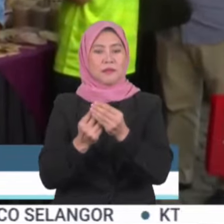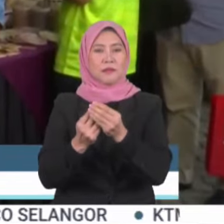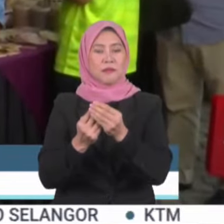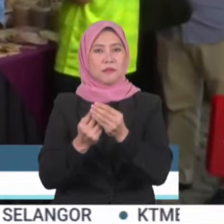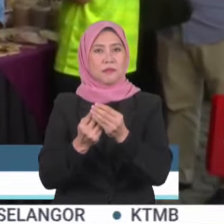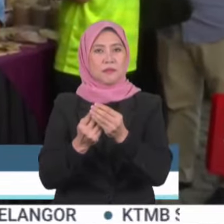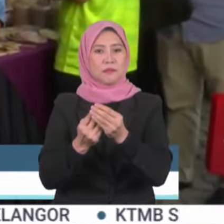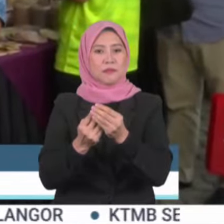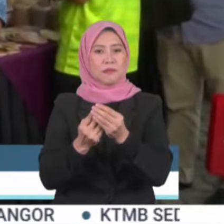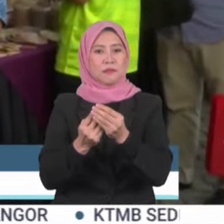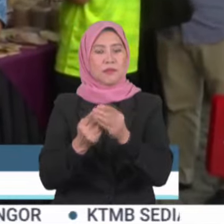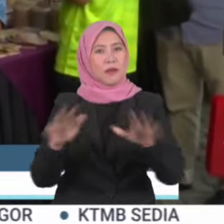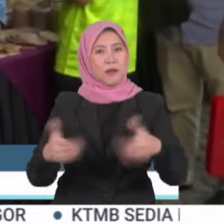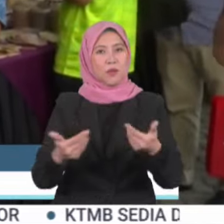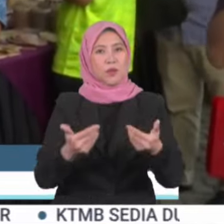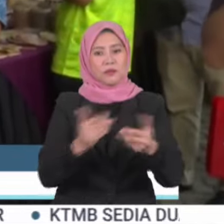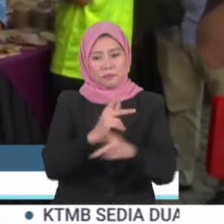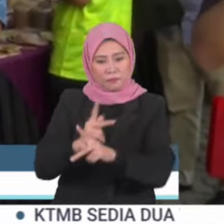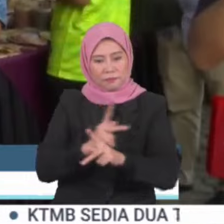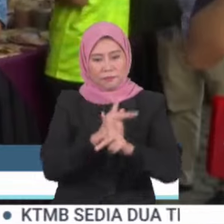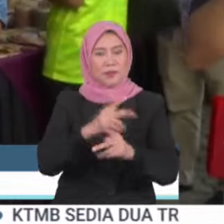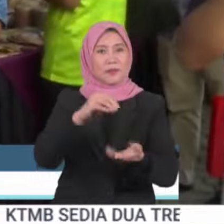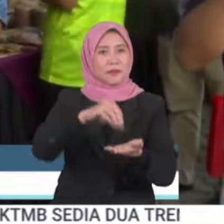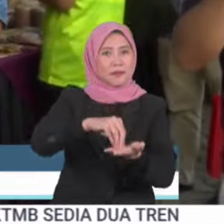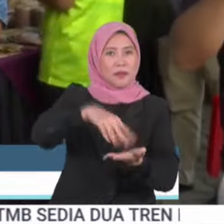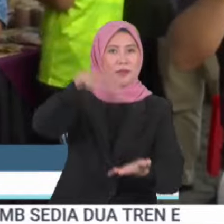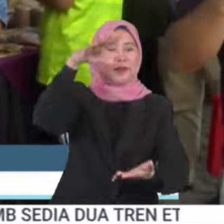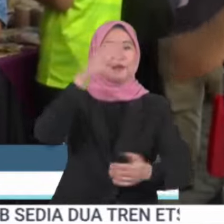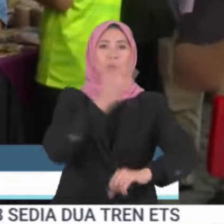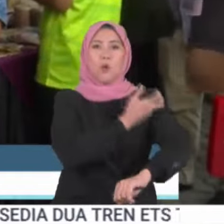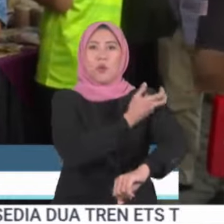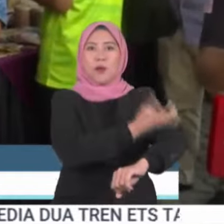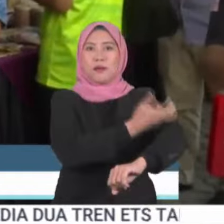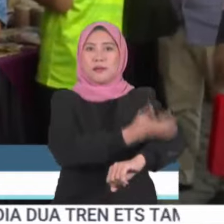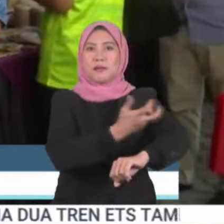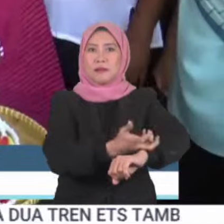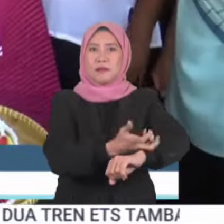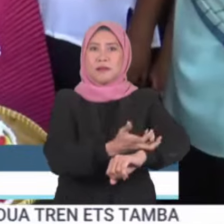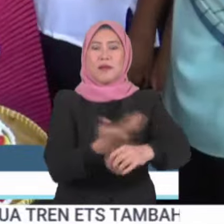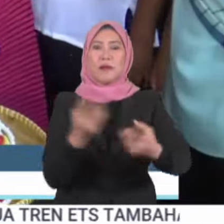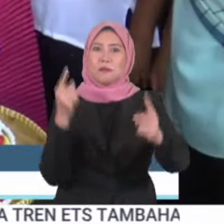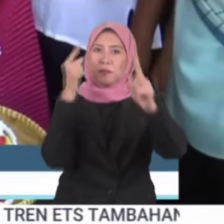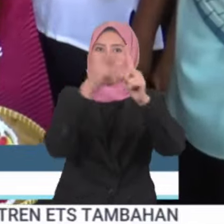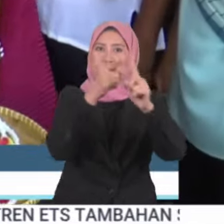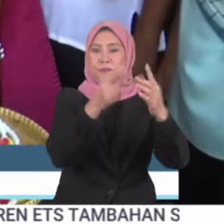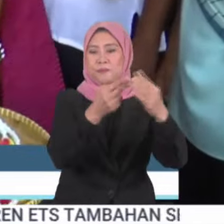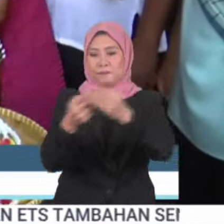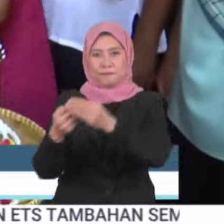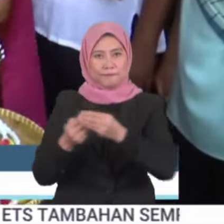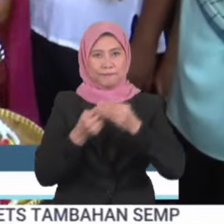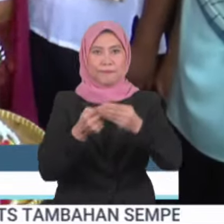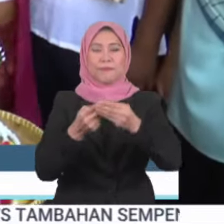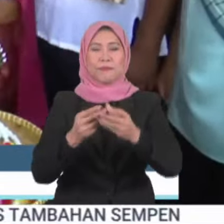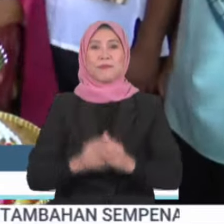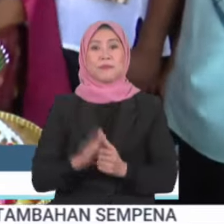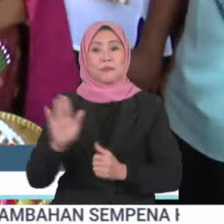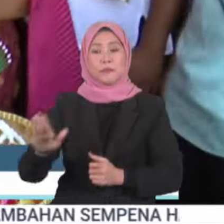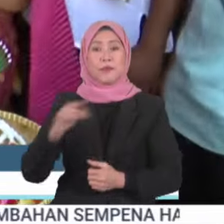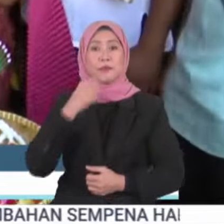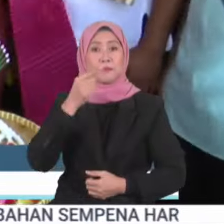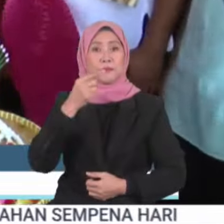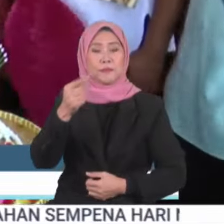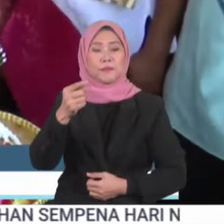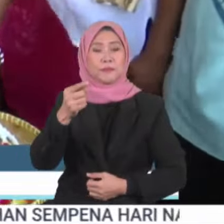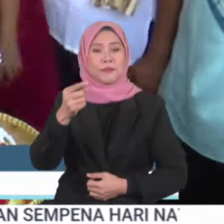boleh menjadikan kekayaan warisan sejarah dan budaya ini sebagai satu unsur penyatuan. Beliau berkata demikian pada